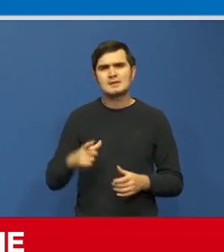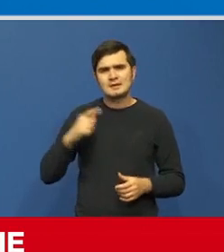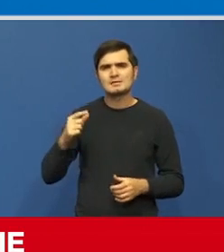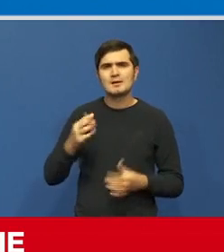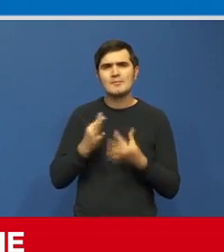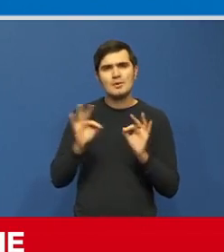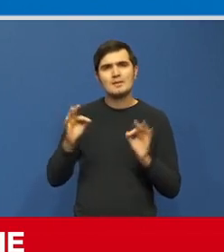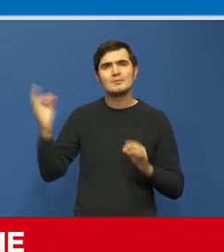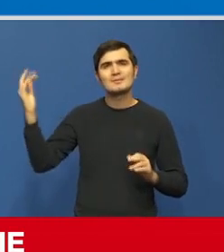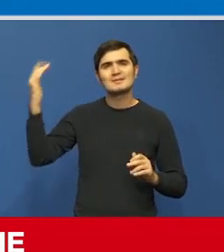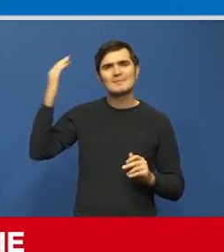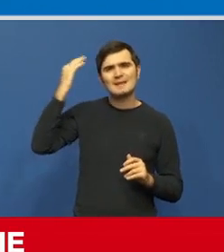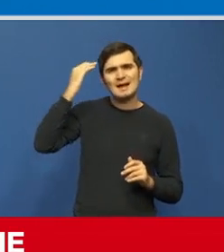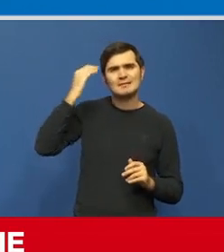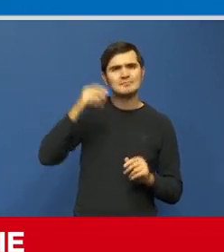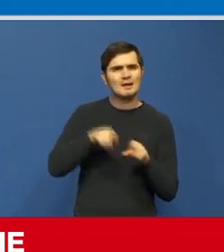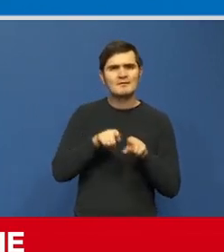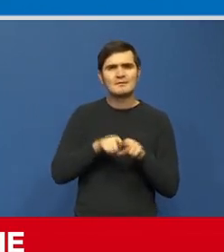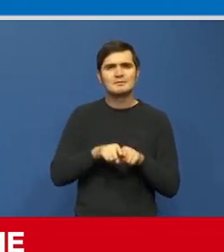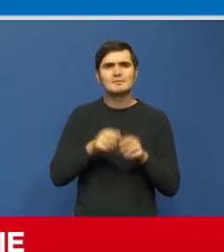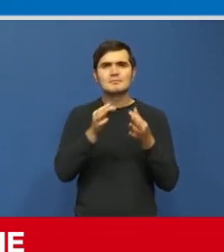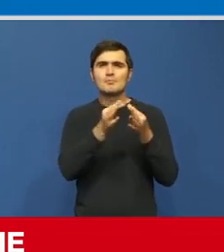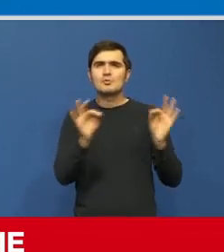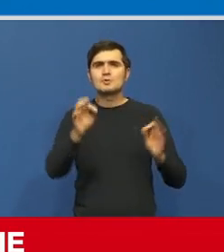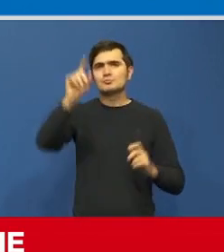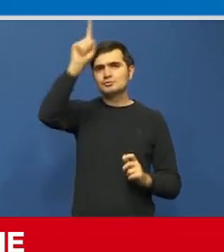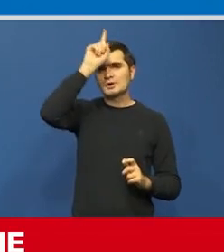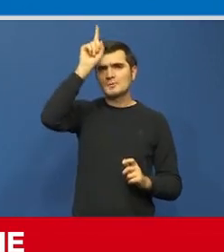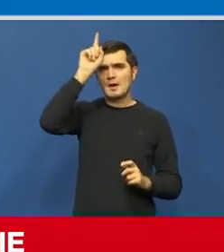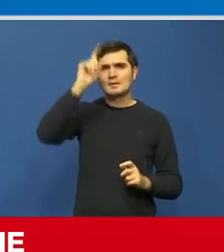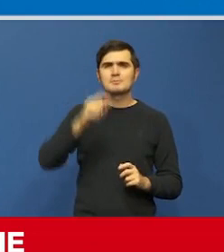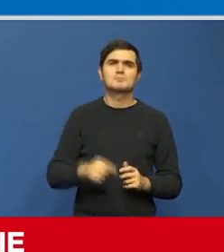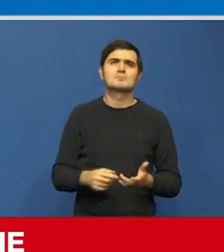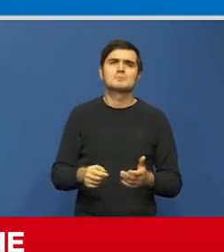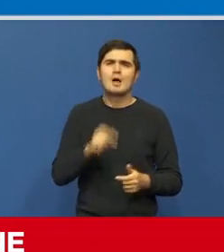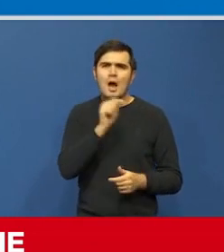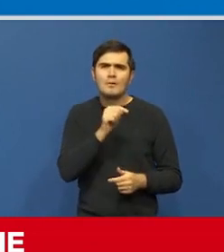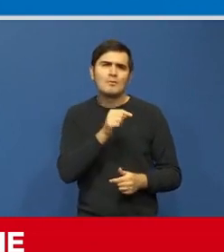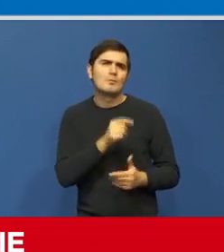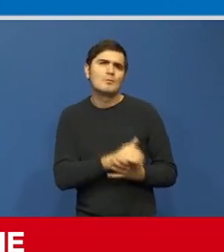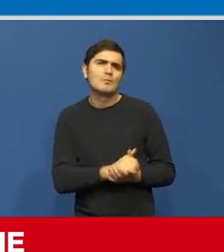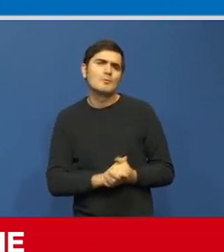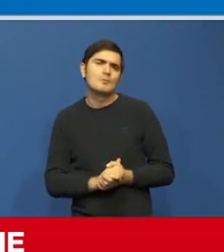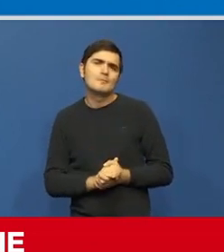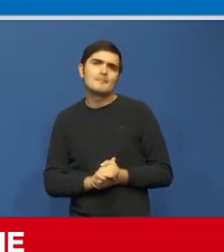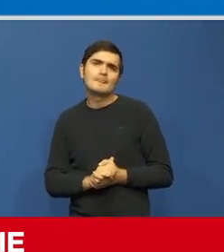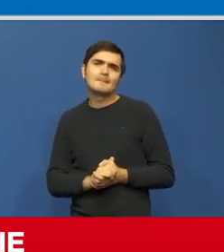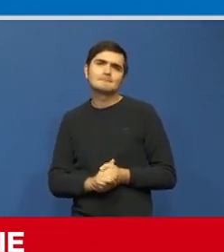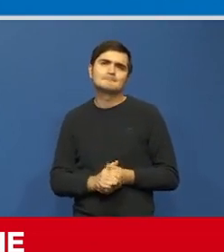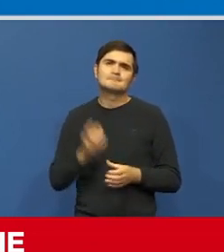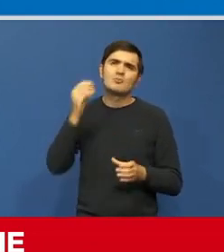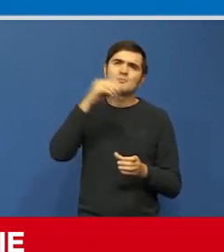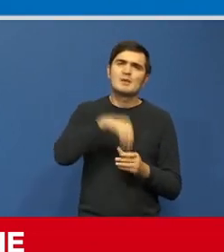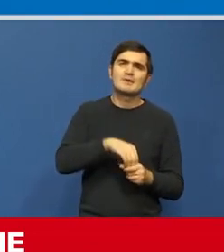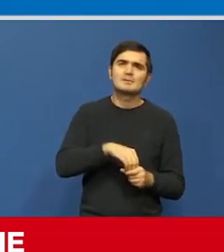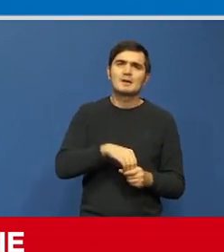inspirație din modelul german, în care și-au pus în